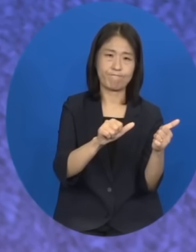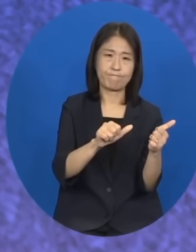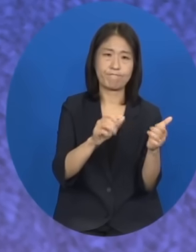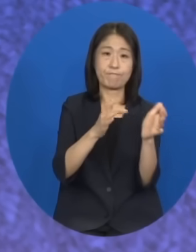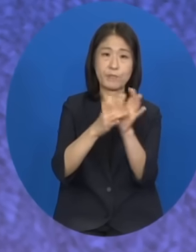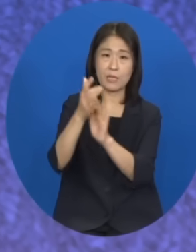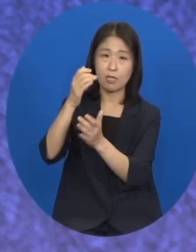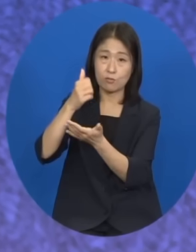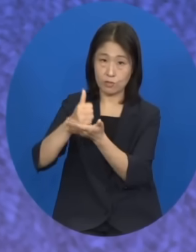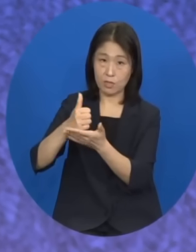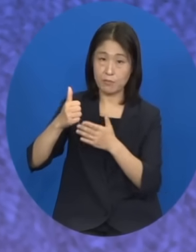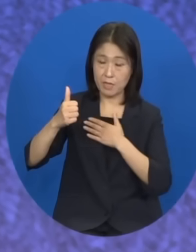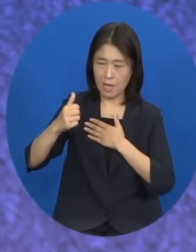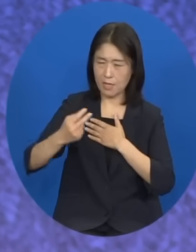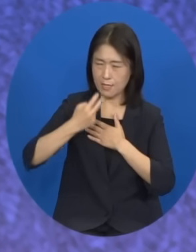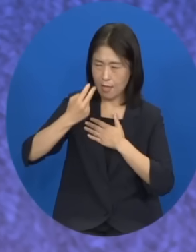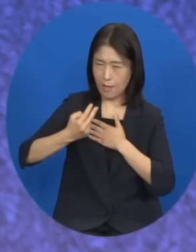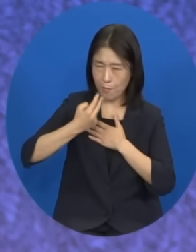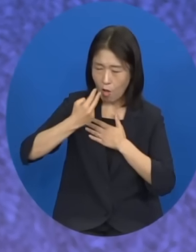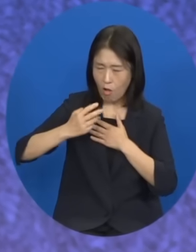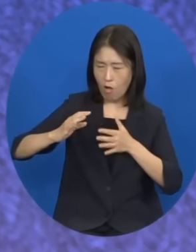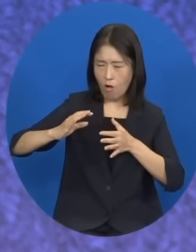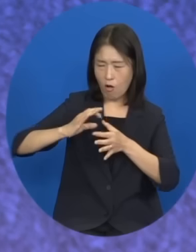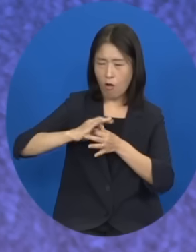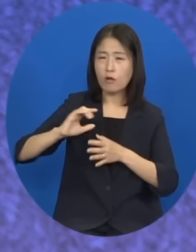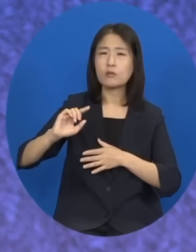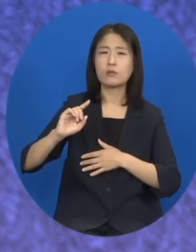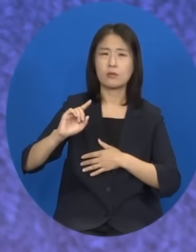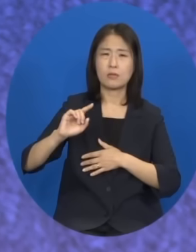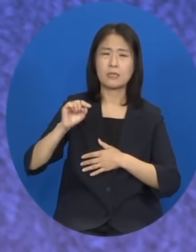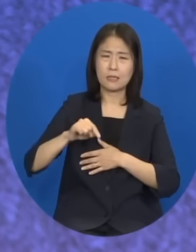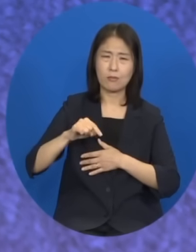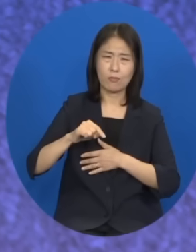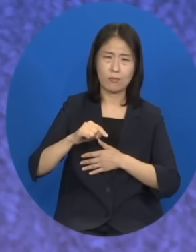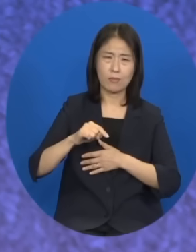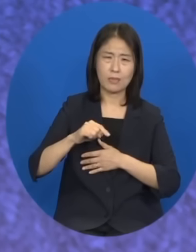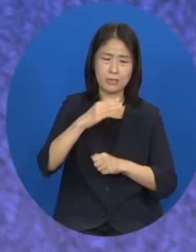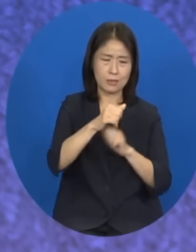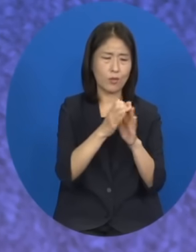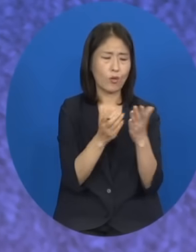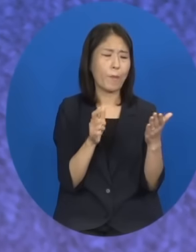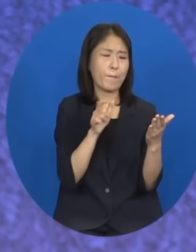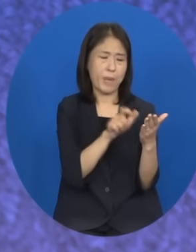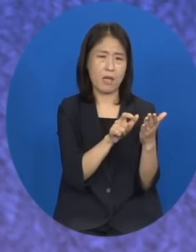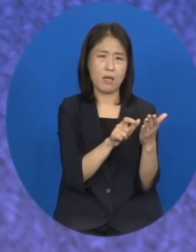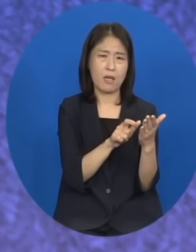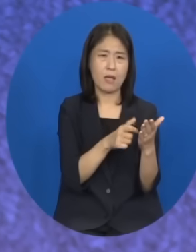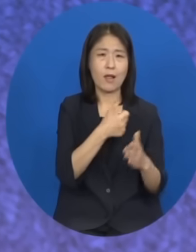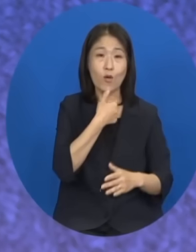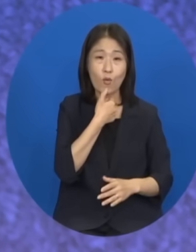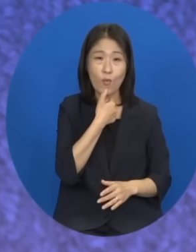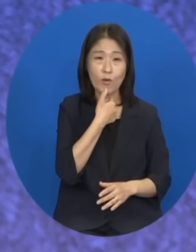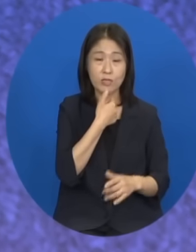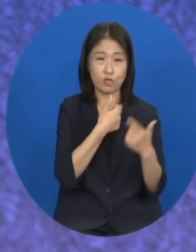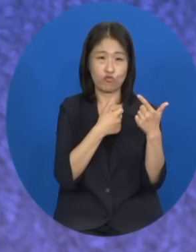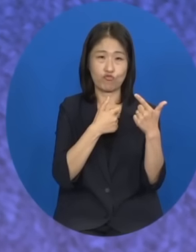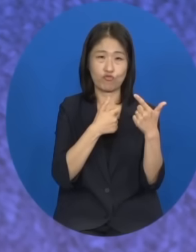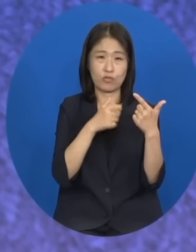예수님이 제 생명이 되셨다고 성경에 기록되어 있는 거예요. 로마서 6장 3절